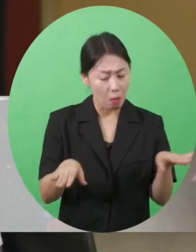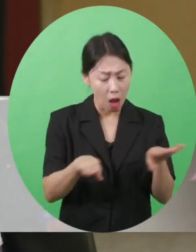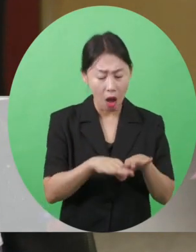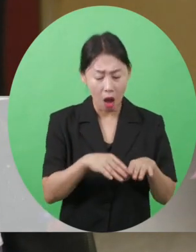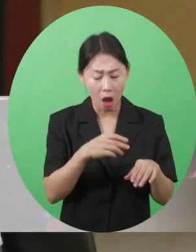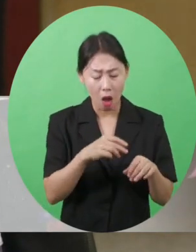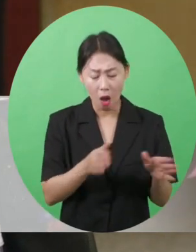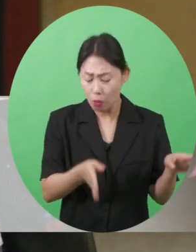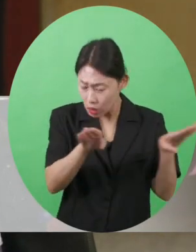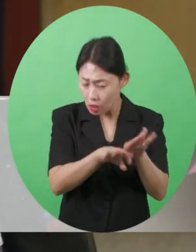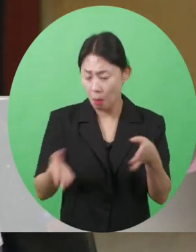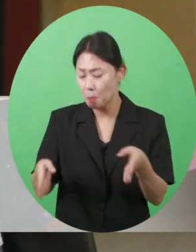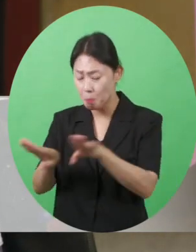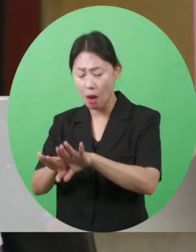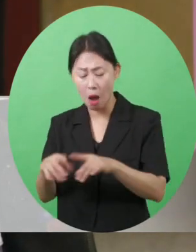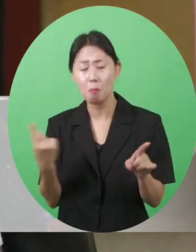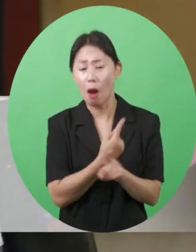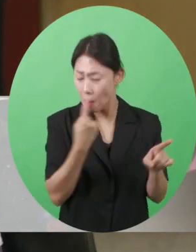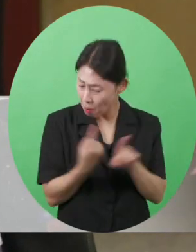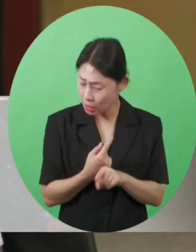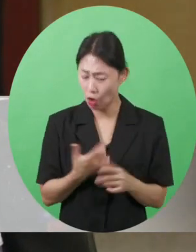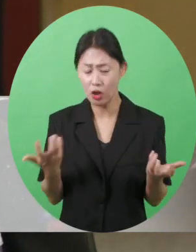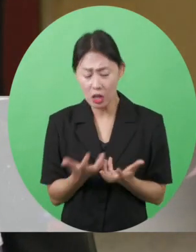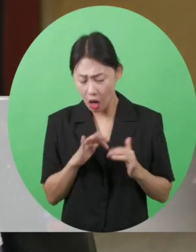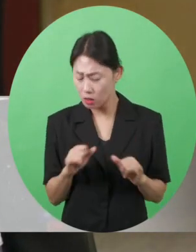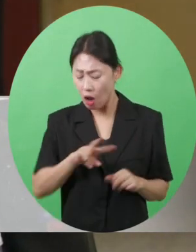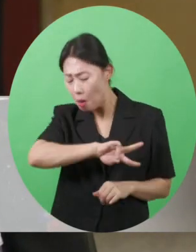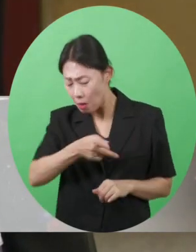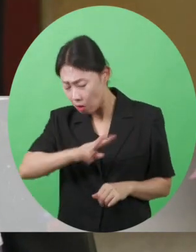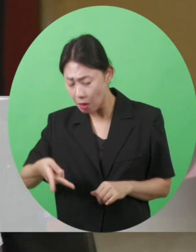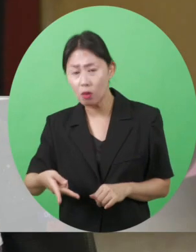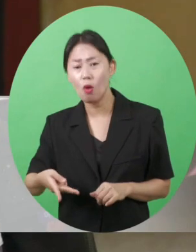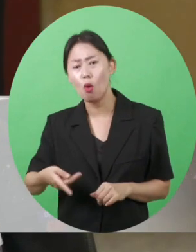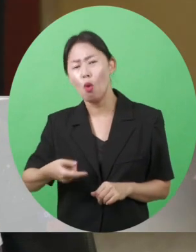바뀌고 종사자가 바뀌어버리면 혼란스러울 수 있습니다.